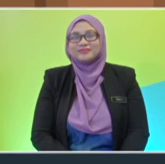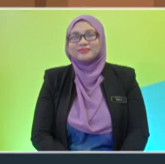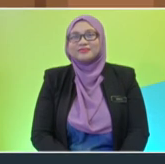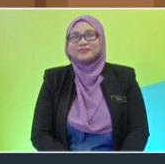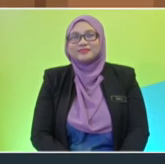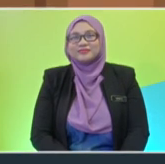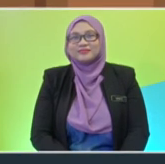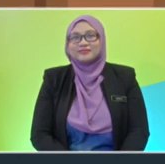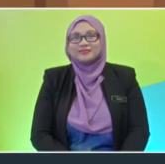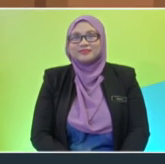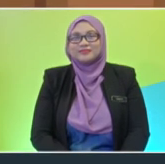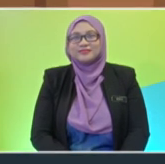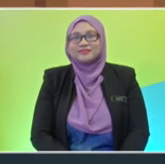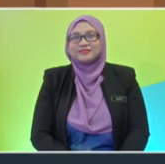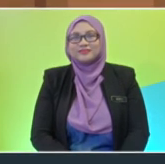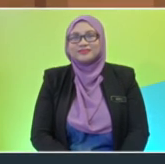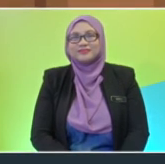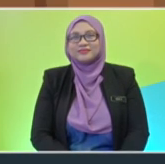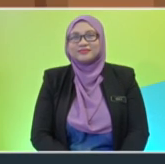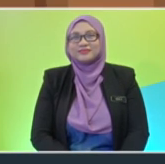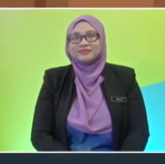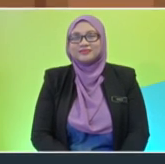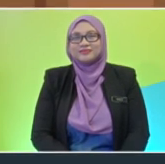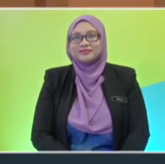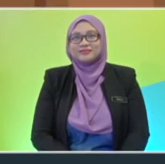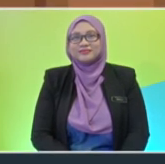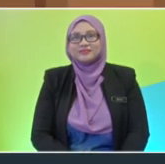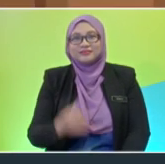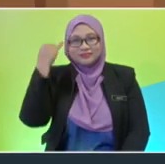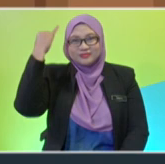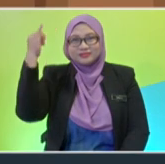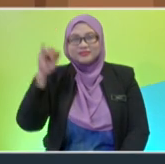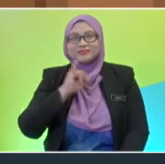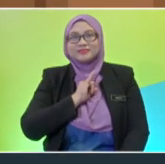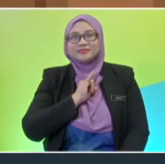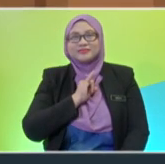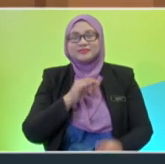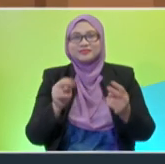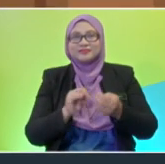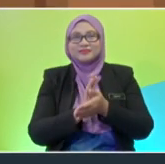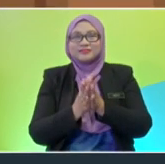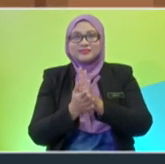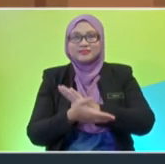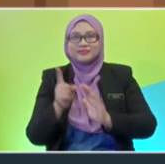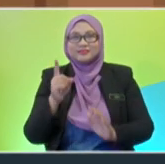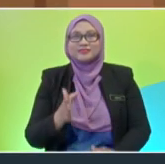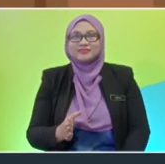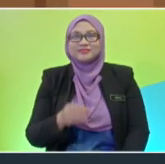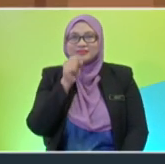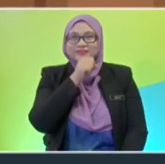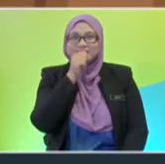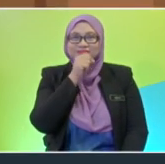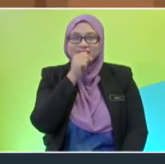di persilakan ya kan impian saya Yola menjadi seorang penyanyi yang